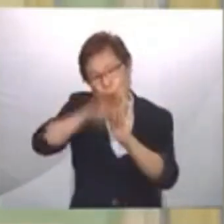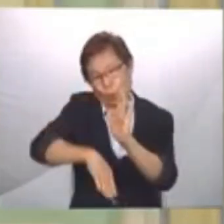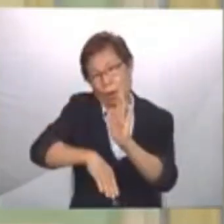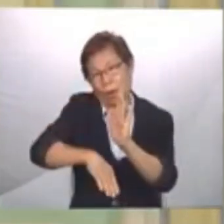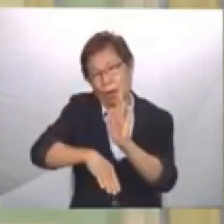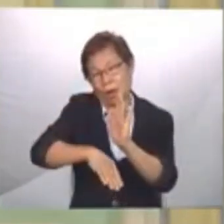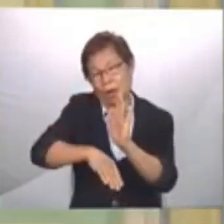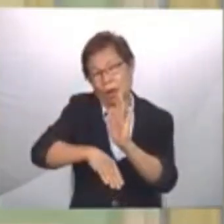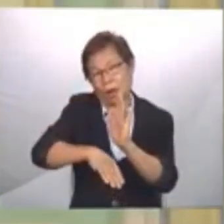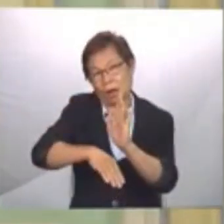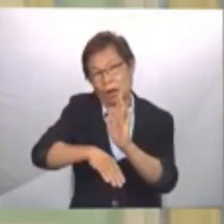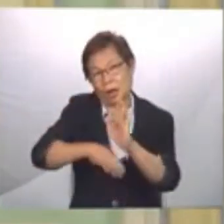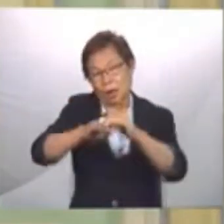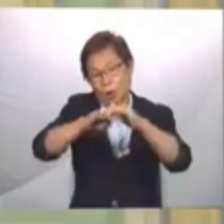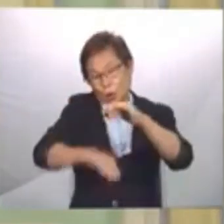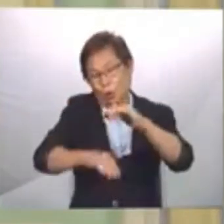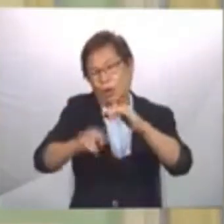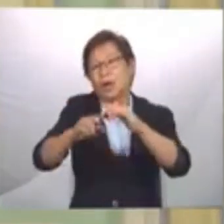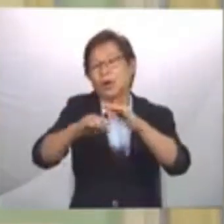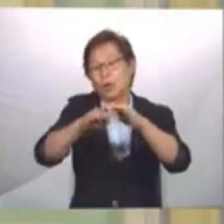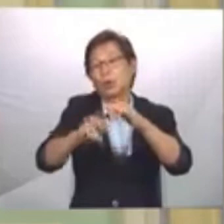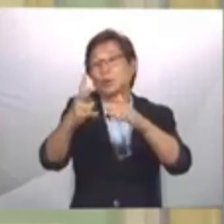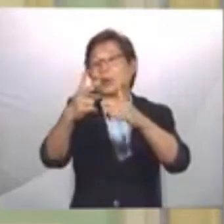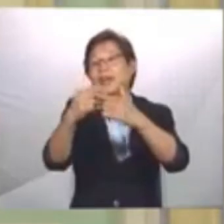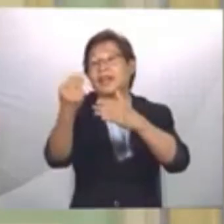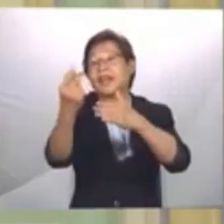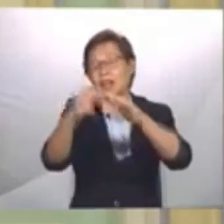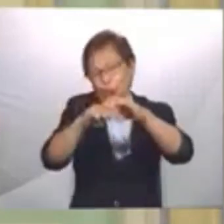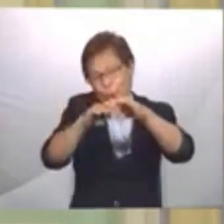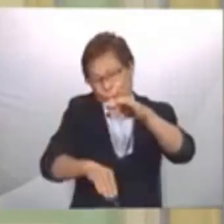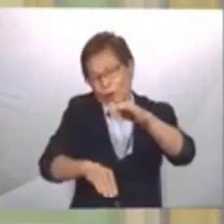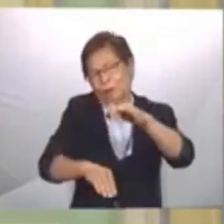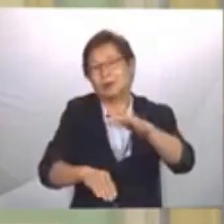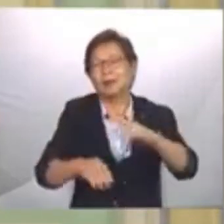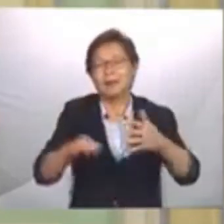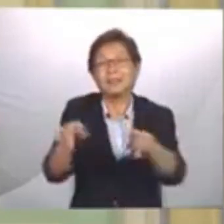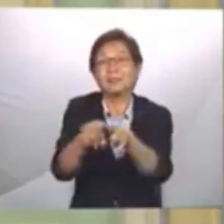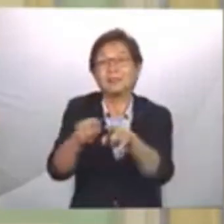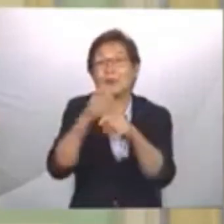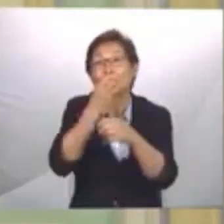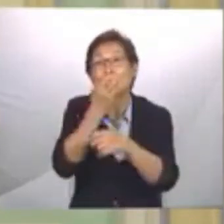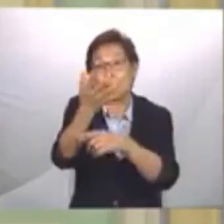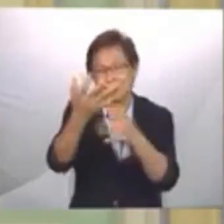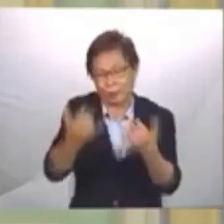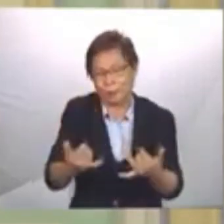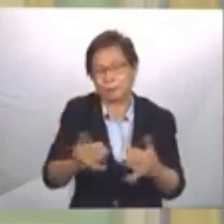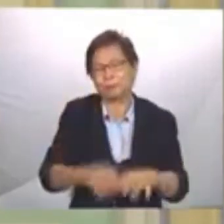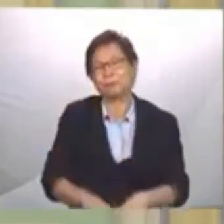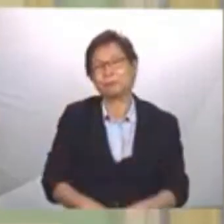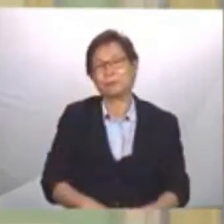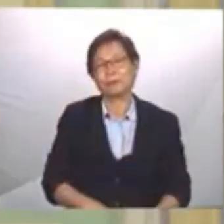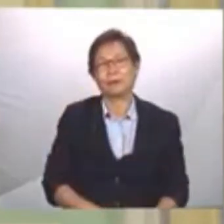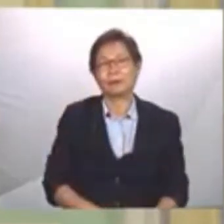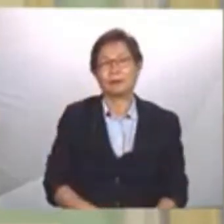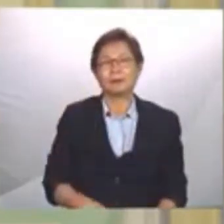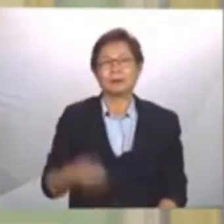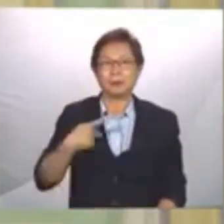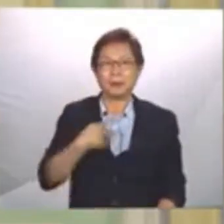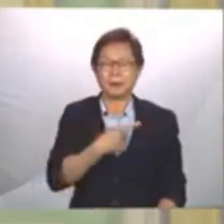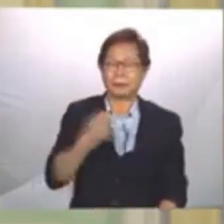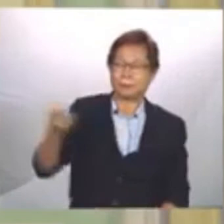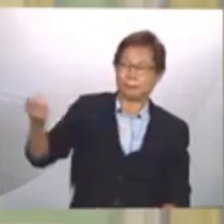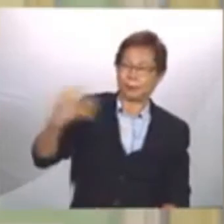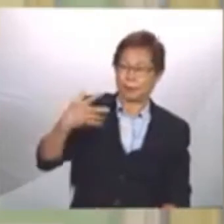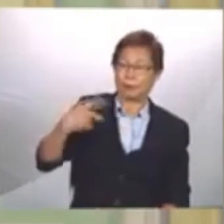daripada RM2 seperti yang telah pun diumumkan ketika ini. Kita juga dimaklumkan